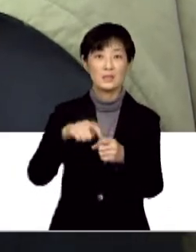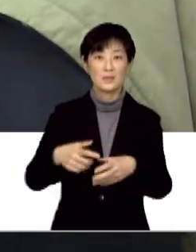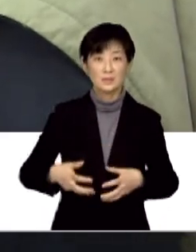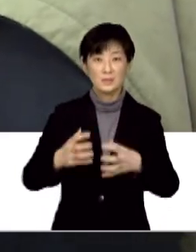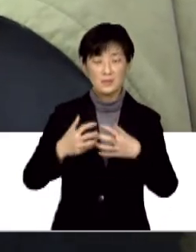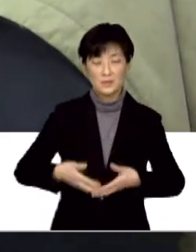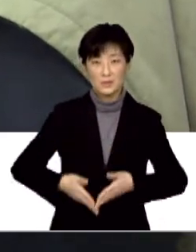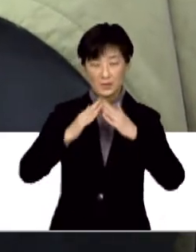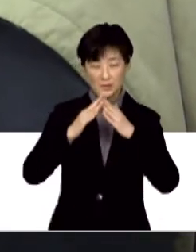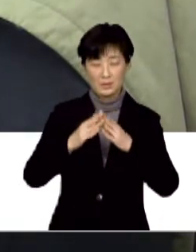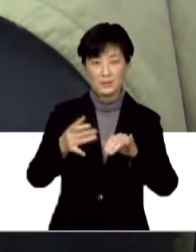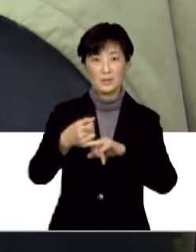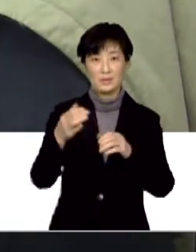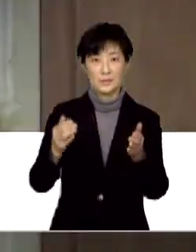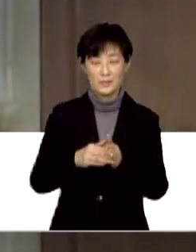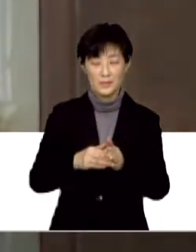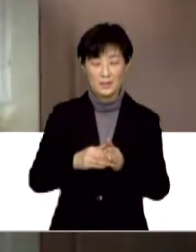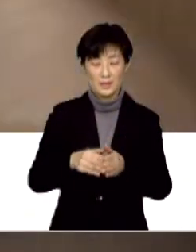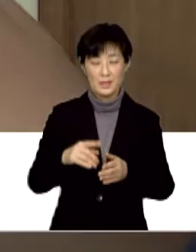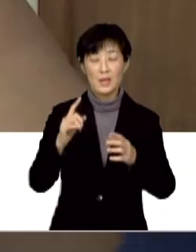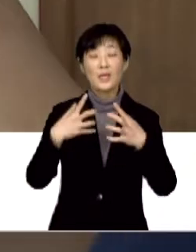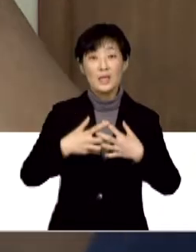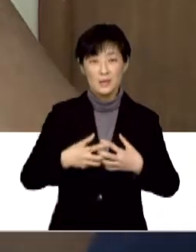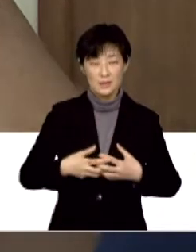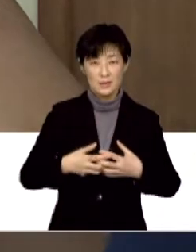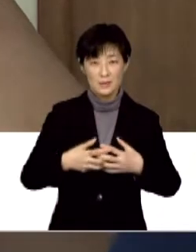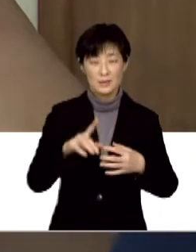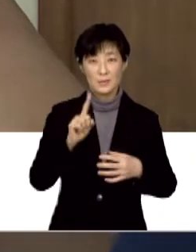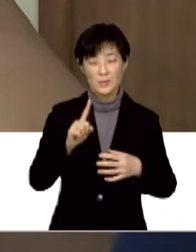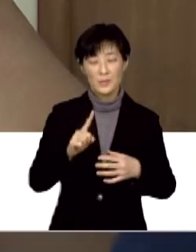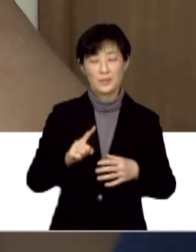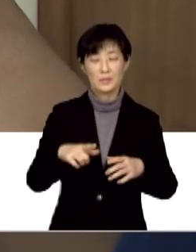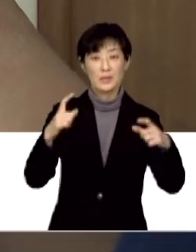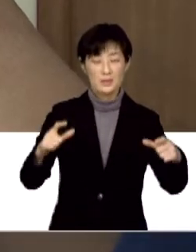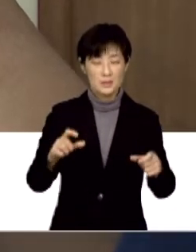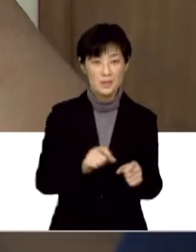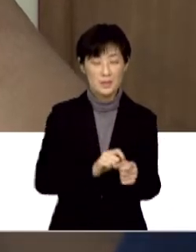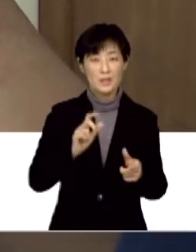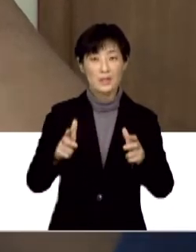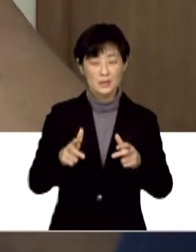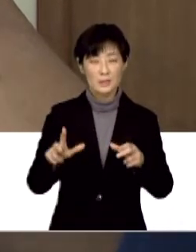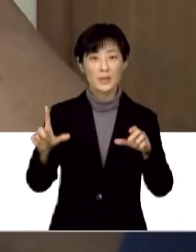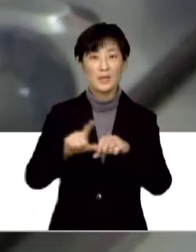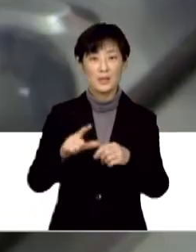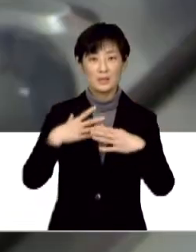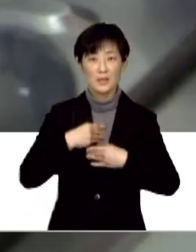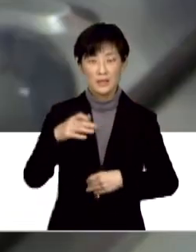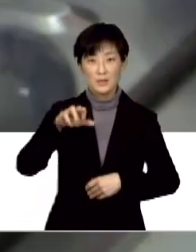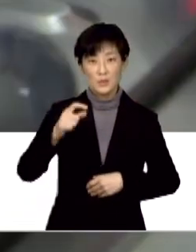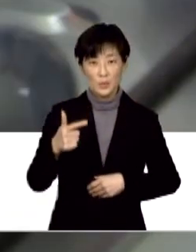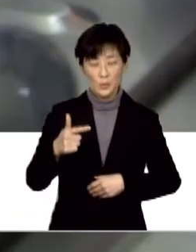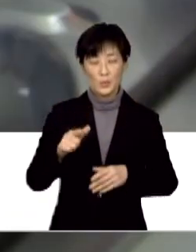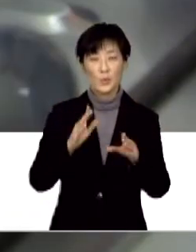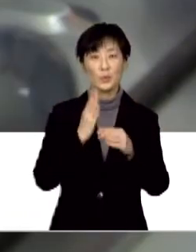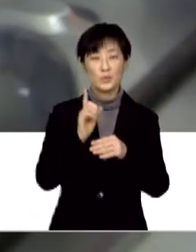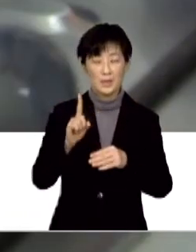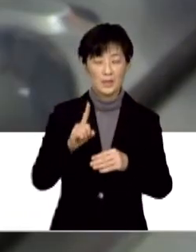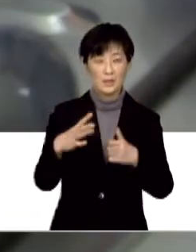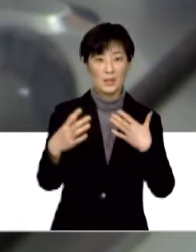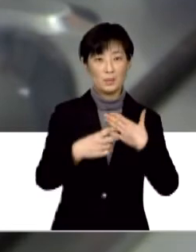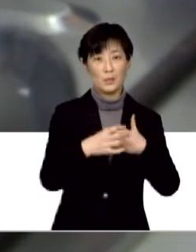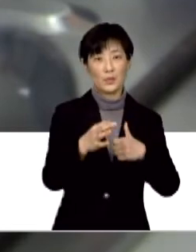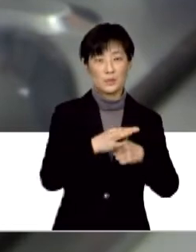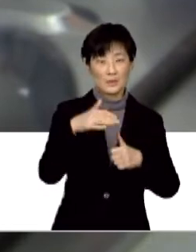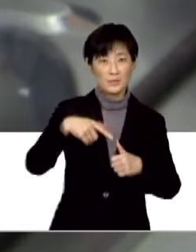사업을 추진하기로 했습니다 가스 자동 잠금장치 설치는 지역 특화사업 인 가 스 안전 코게 일환으로